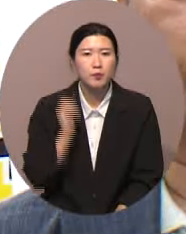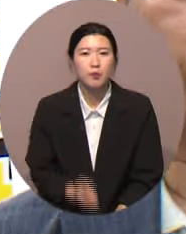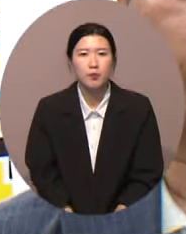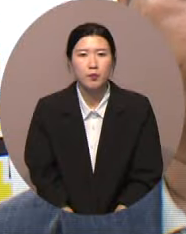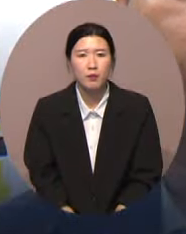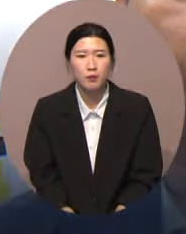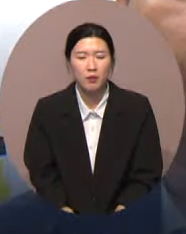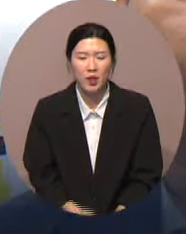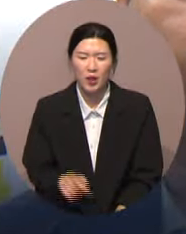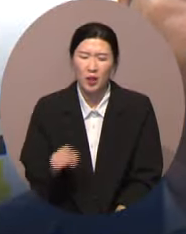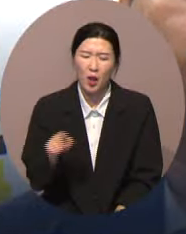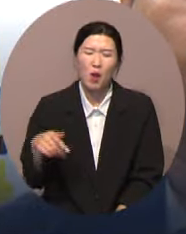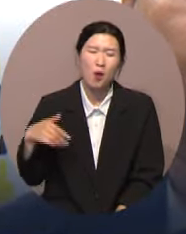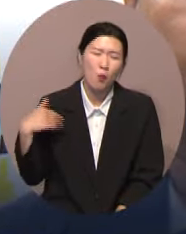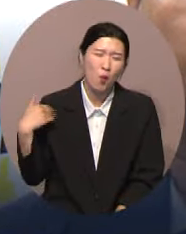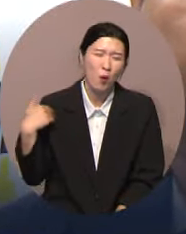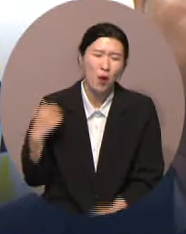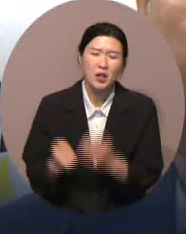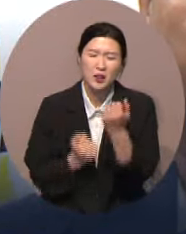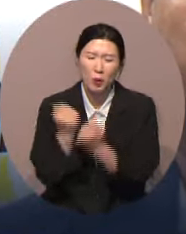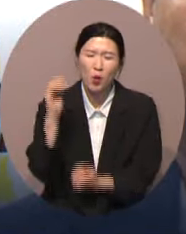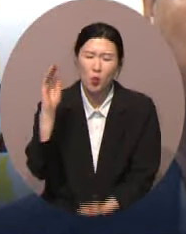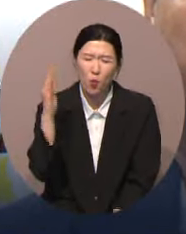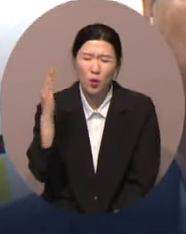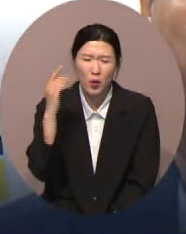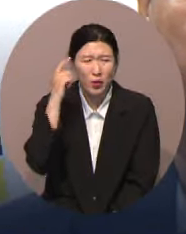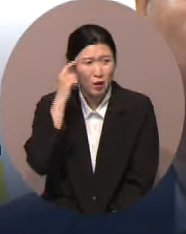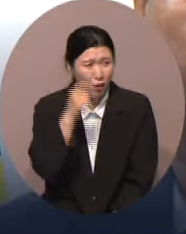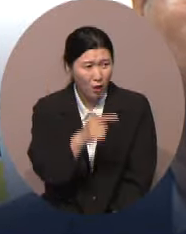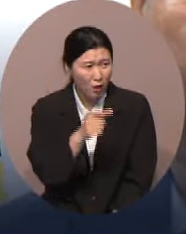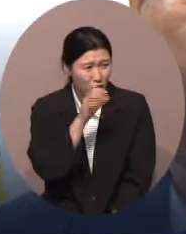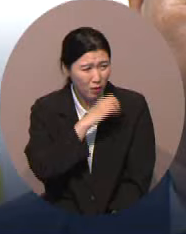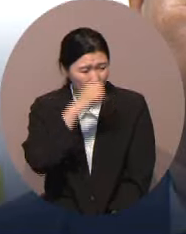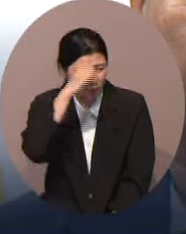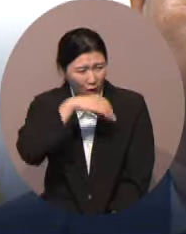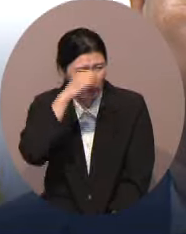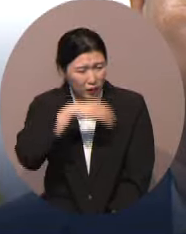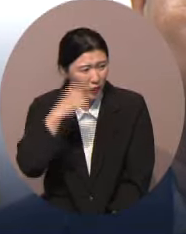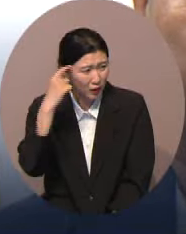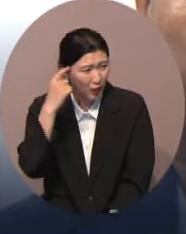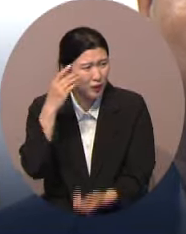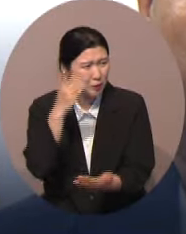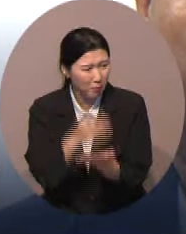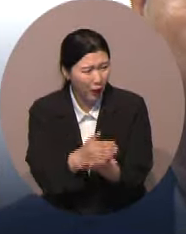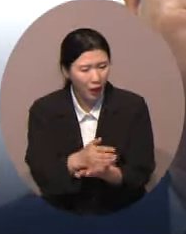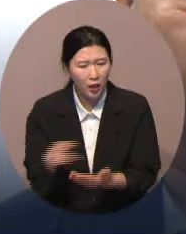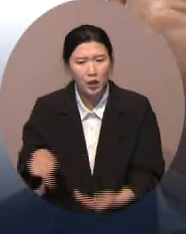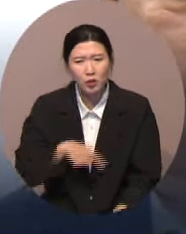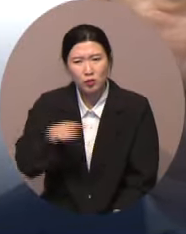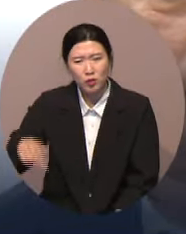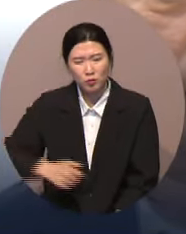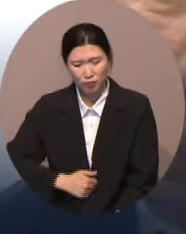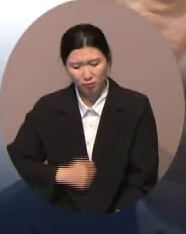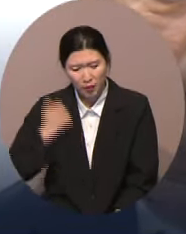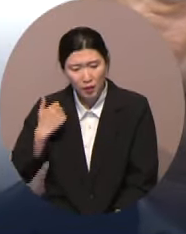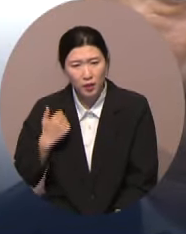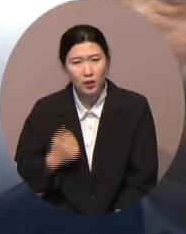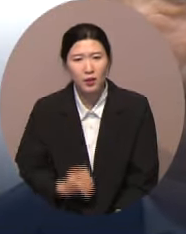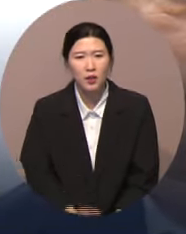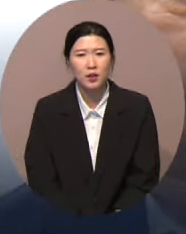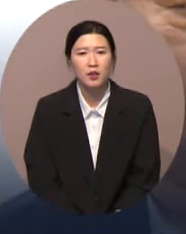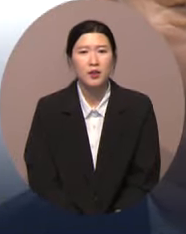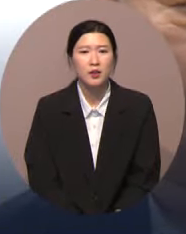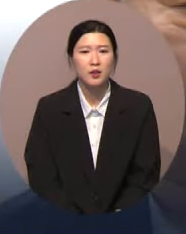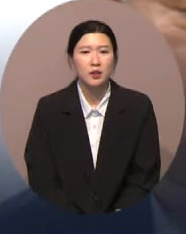잘 모르기 때문에 설득하면 된다는 태도로 당진 시민들이 더 큰 분노를 불러오고